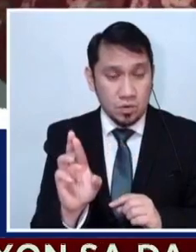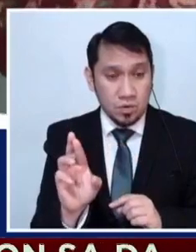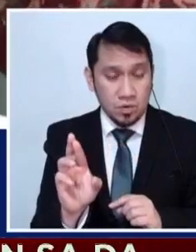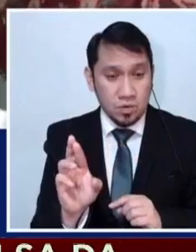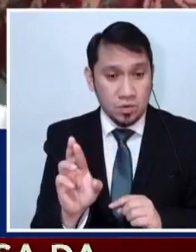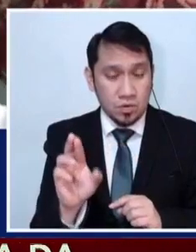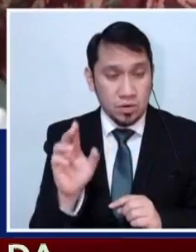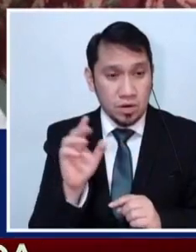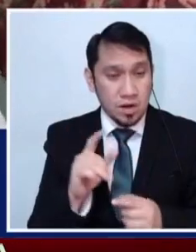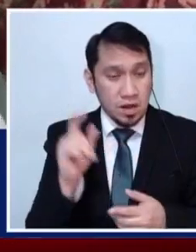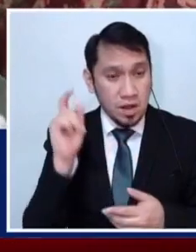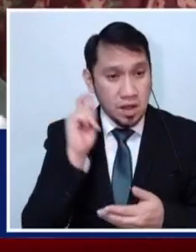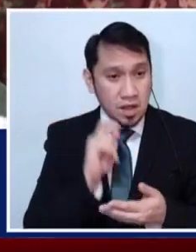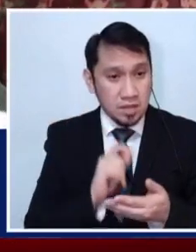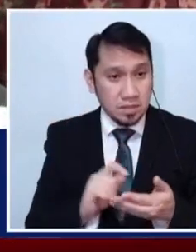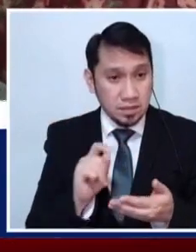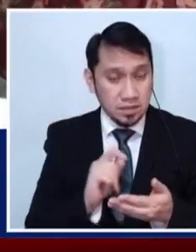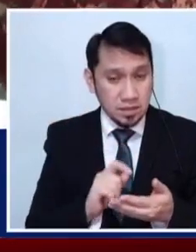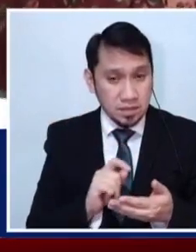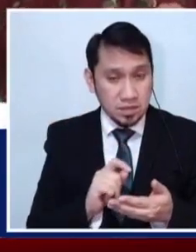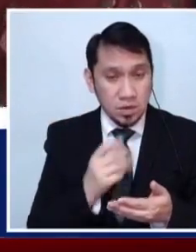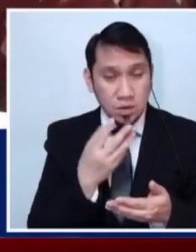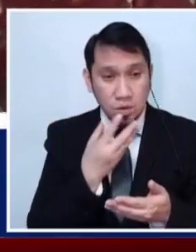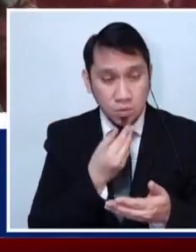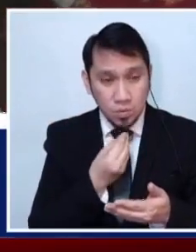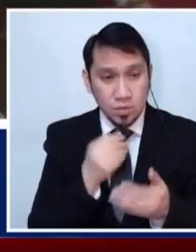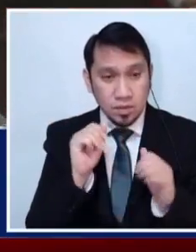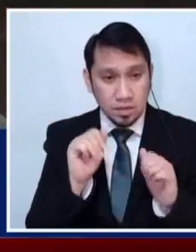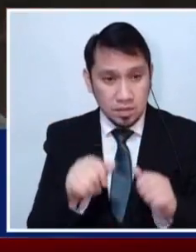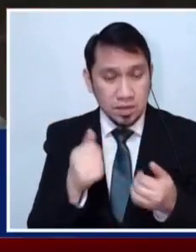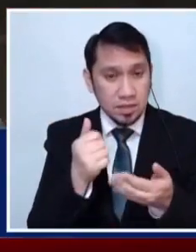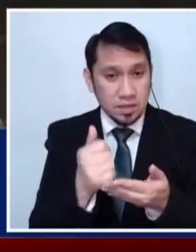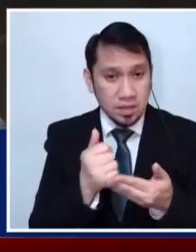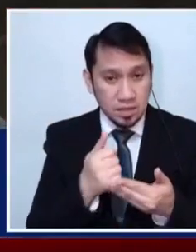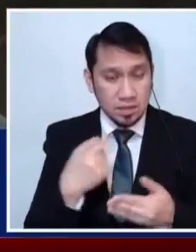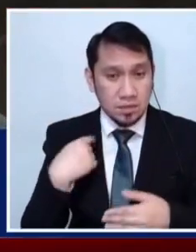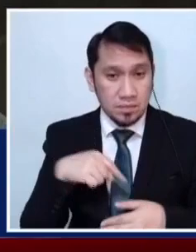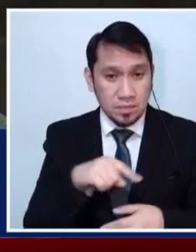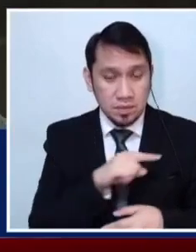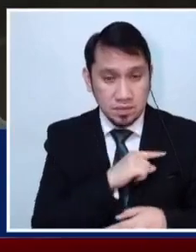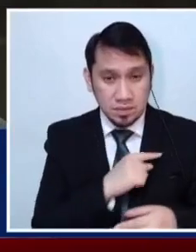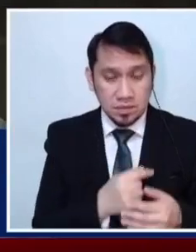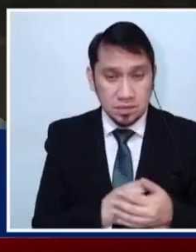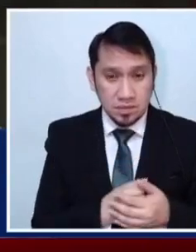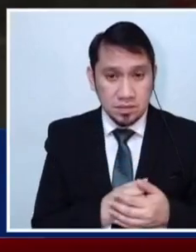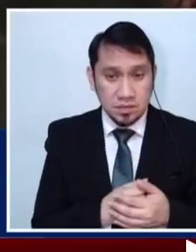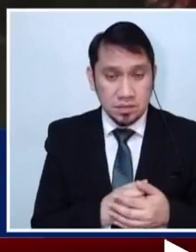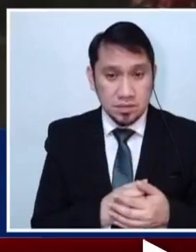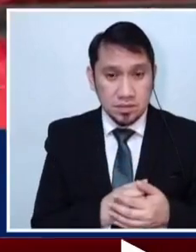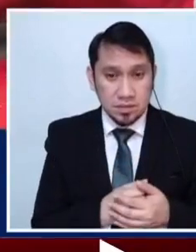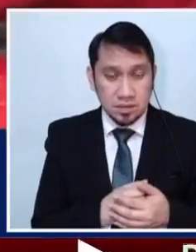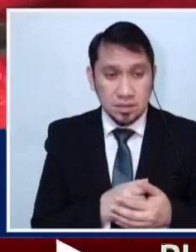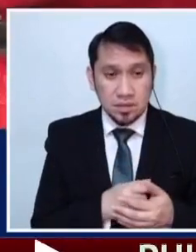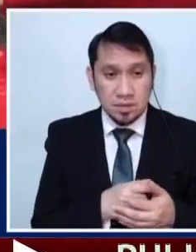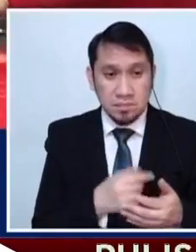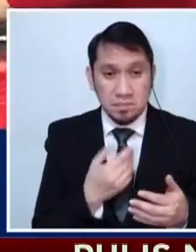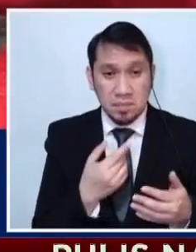into sugar that can help us. Because apparently that is our problem in Negros.